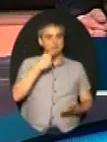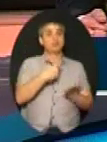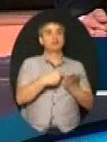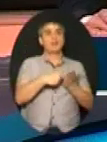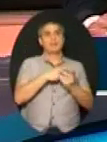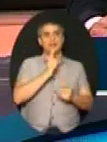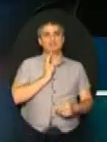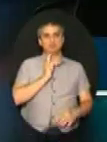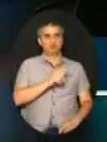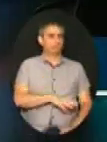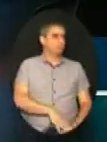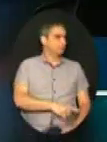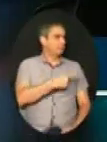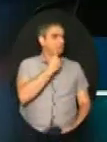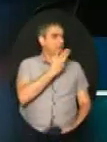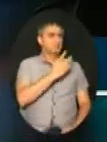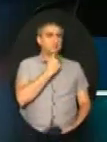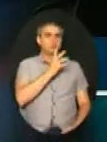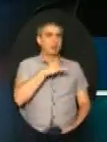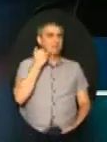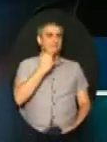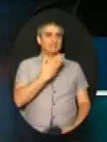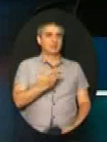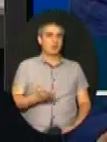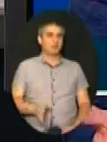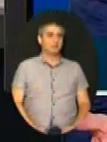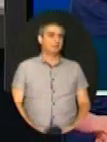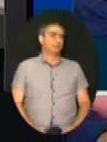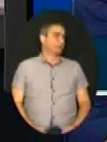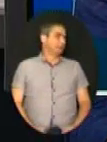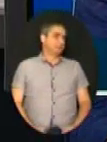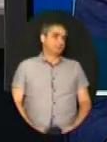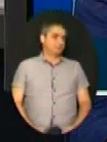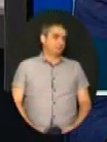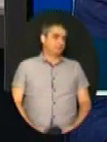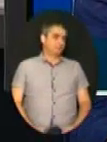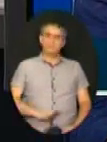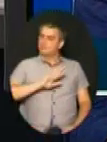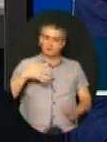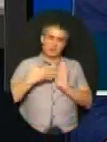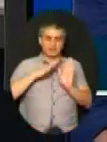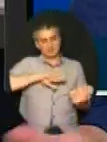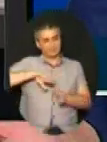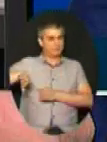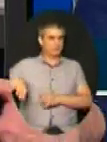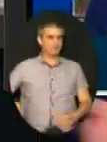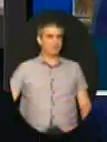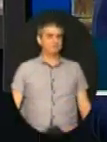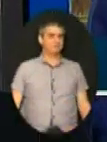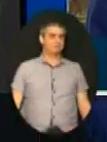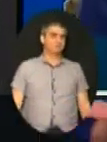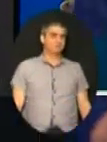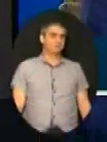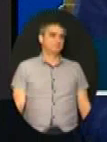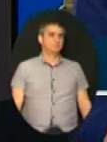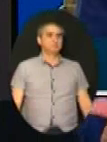המחיר אישי. אוקיי, ריקלין בעמדת הפרשן, מה זה אומר על בוז'י? בוז'י לדעתי... עזוב את החקירה, בוא נשים את זה בצד. זה אומר